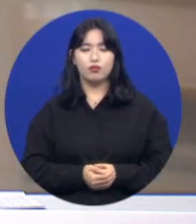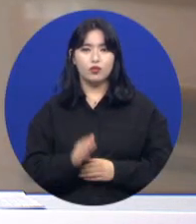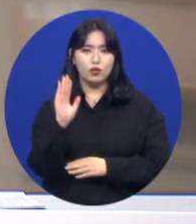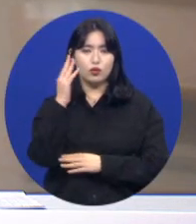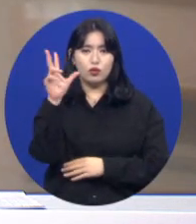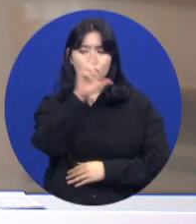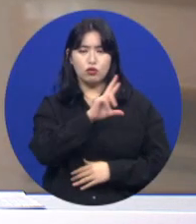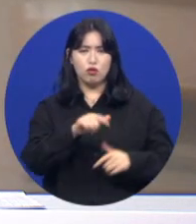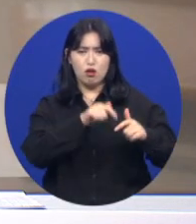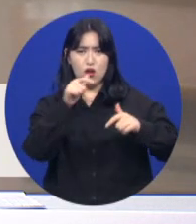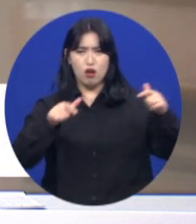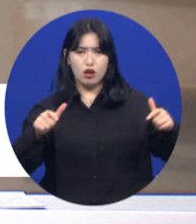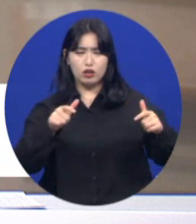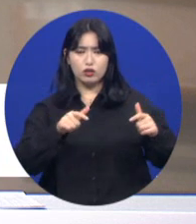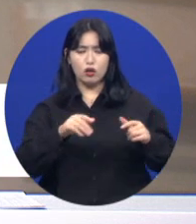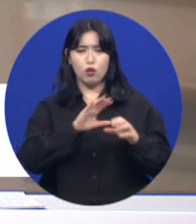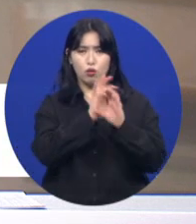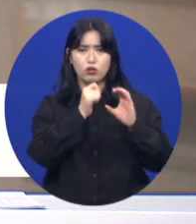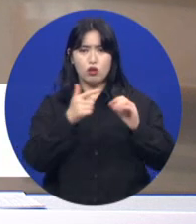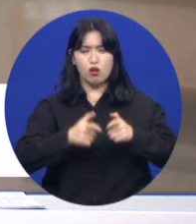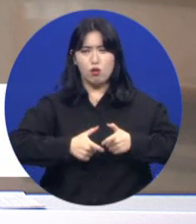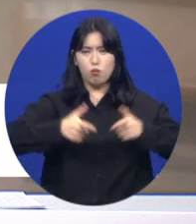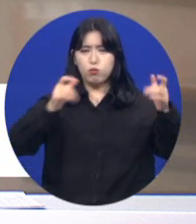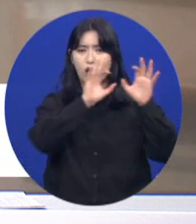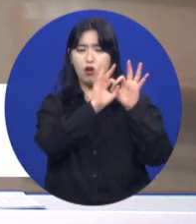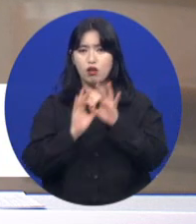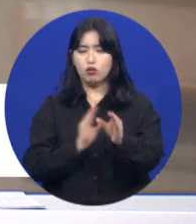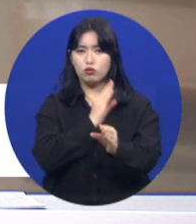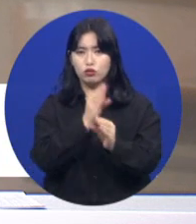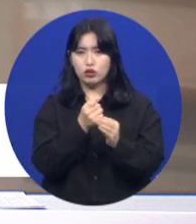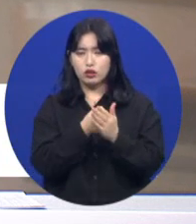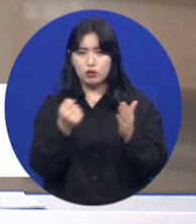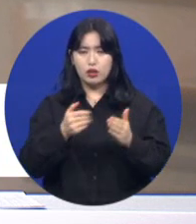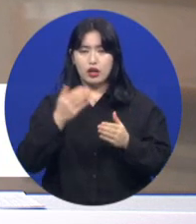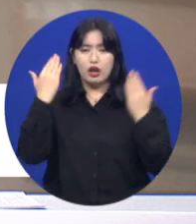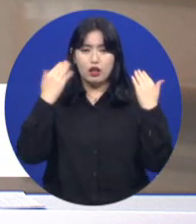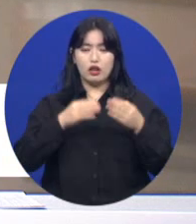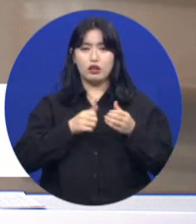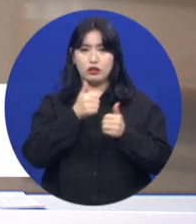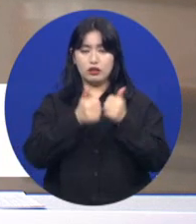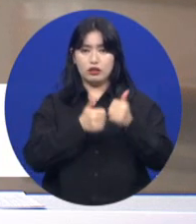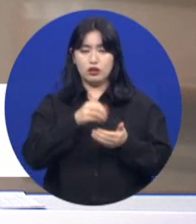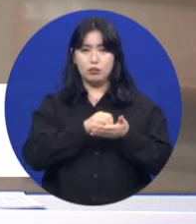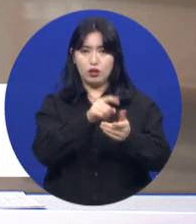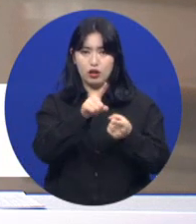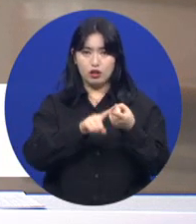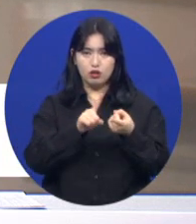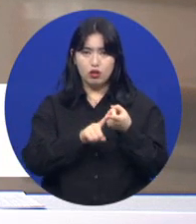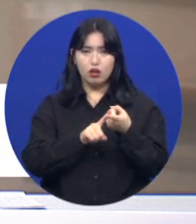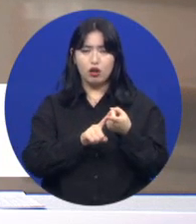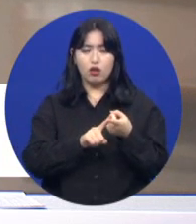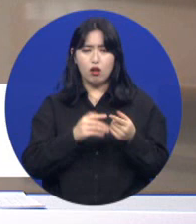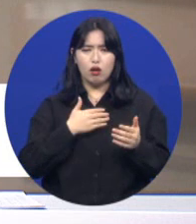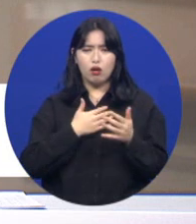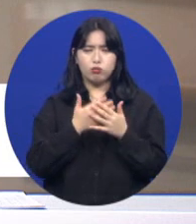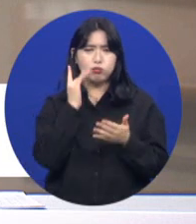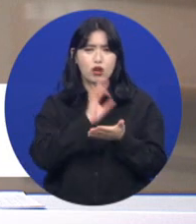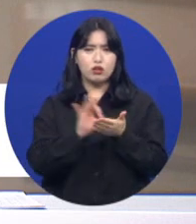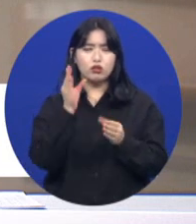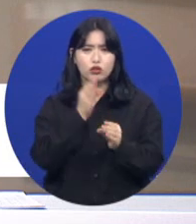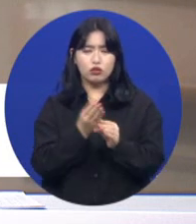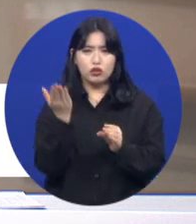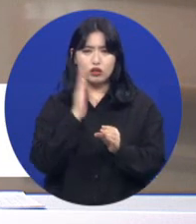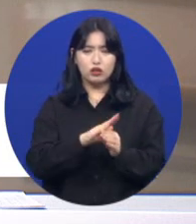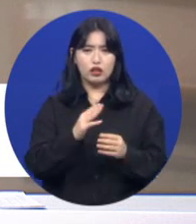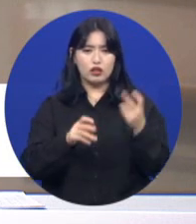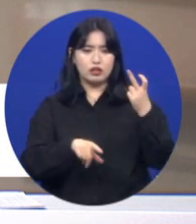최근 전국 각지에서 코로나19 확산세가 이어지면서 수능을 앞둔 수험생들의 긴장감이 높아지고 있는데요. 다음